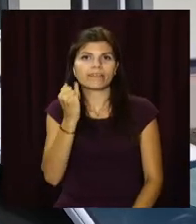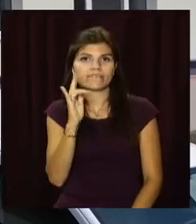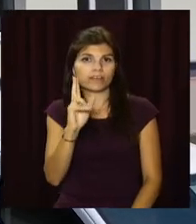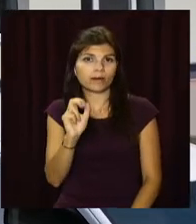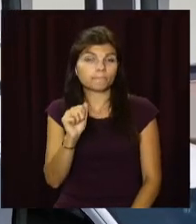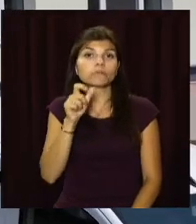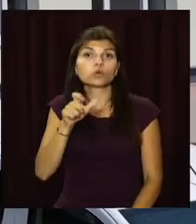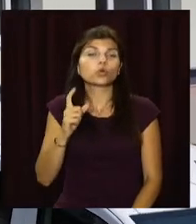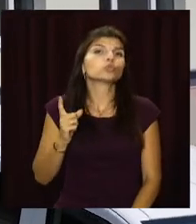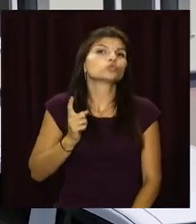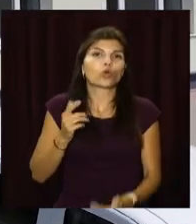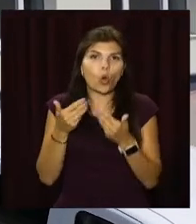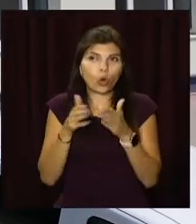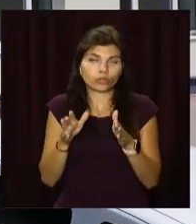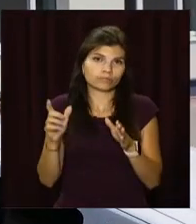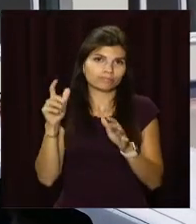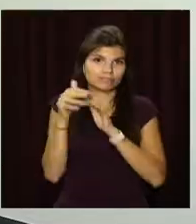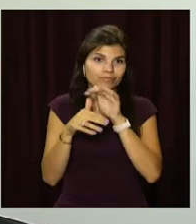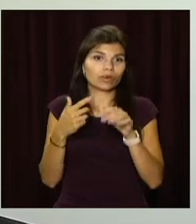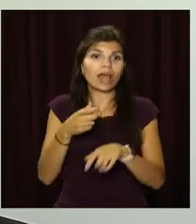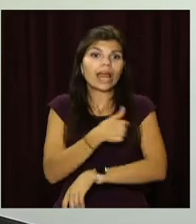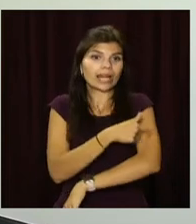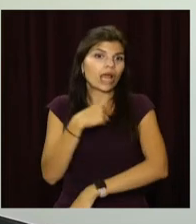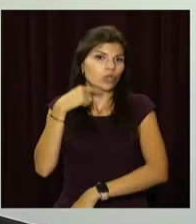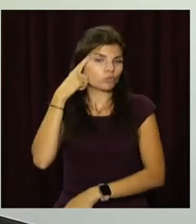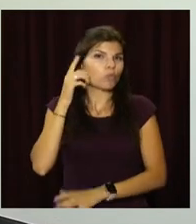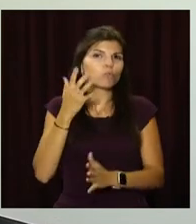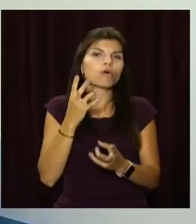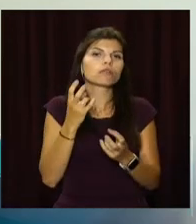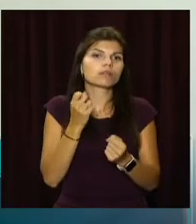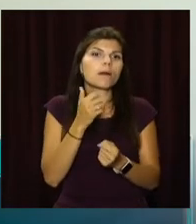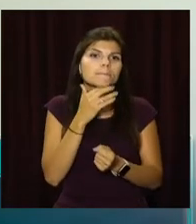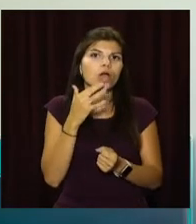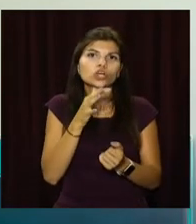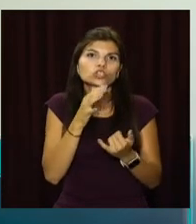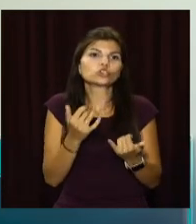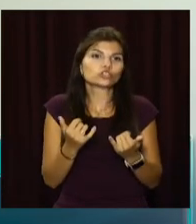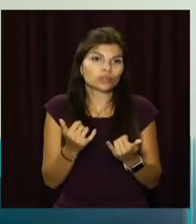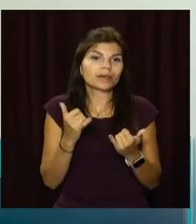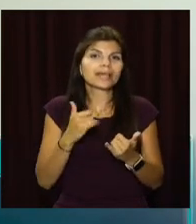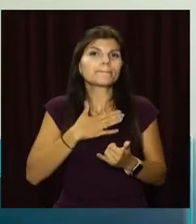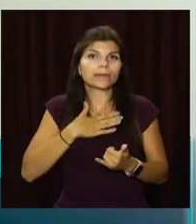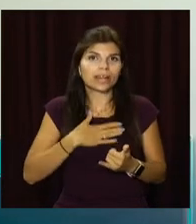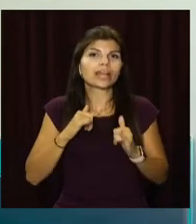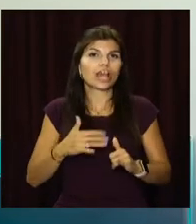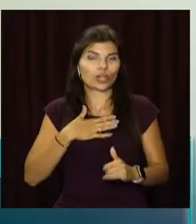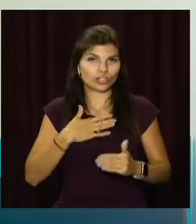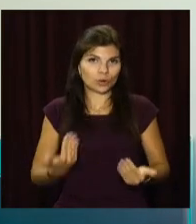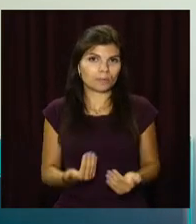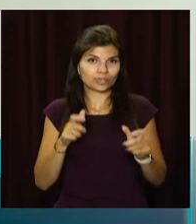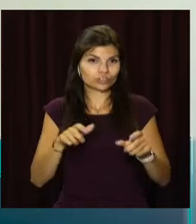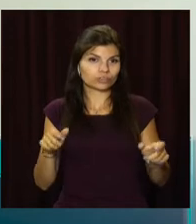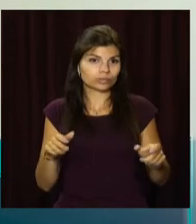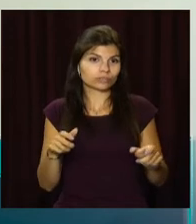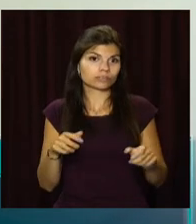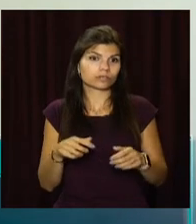нетерпінням чекають на відкриття медзакладу. Амбулаторія, це, думаю, буде набагато сучасніше і приємніше для наших